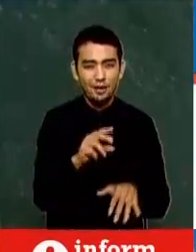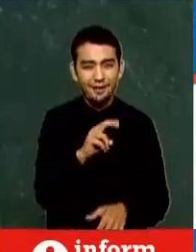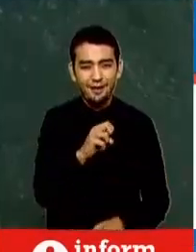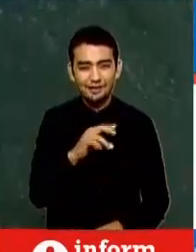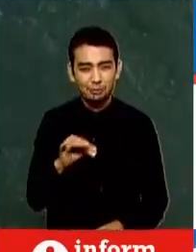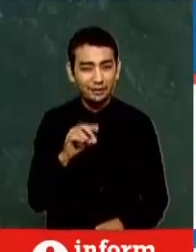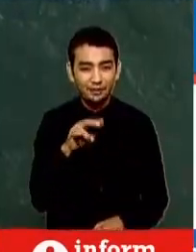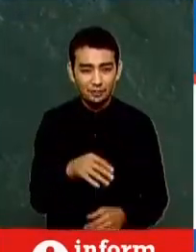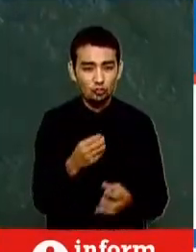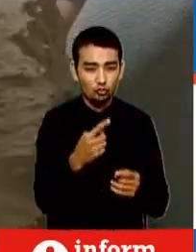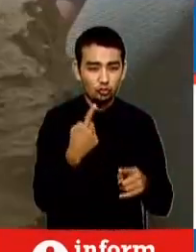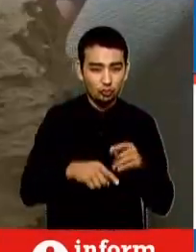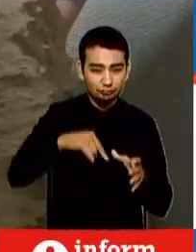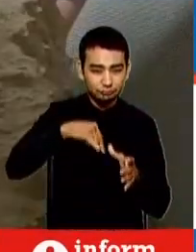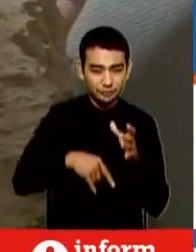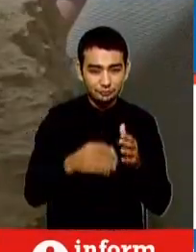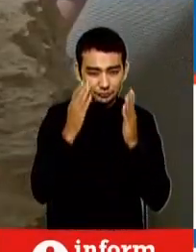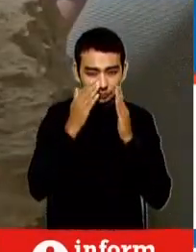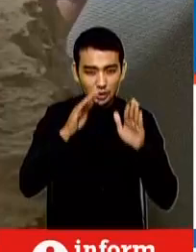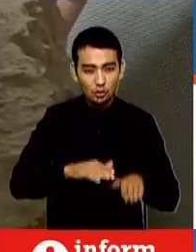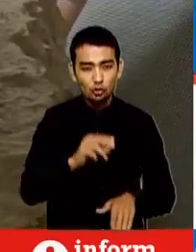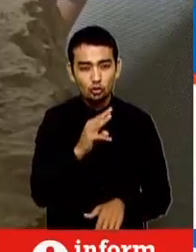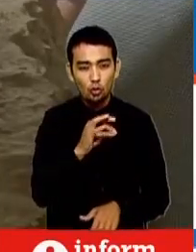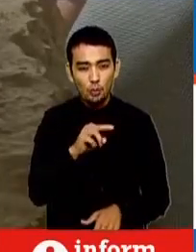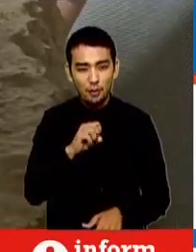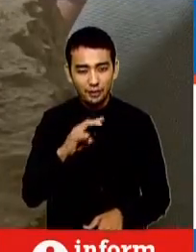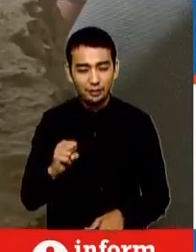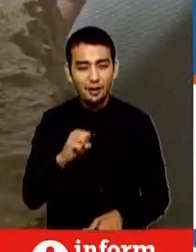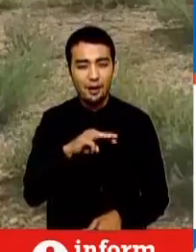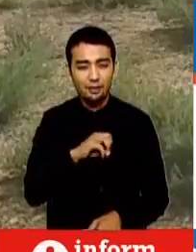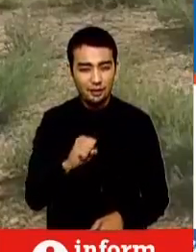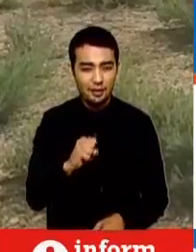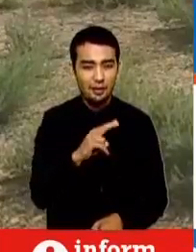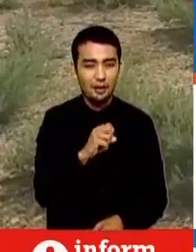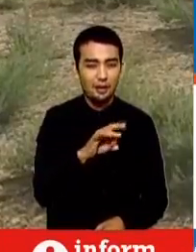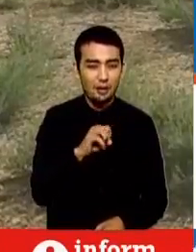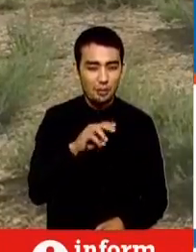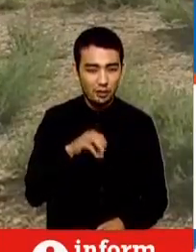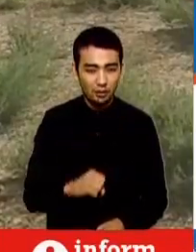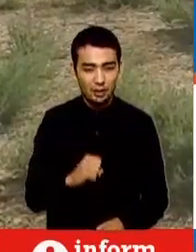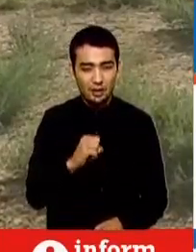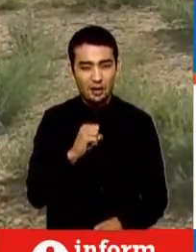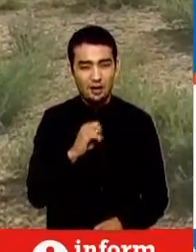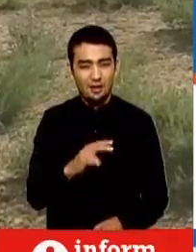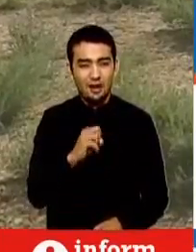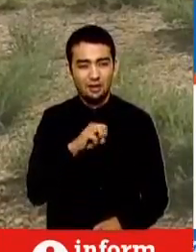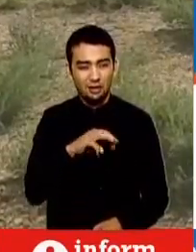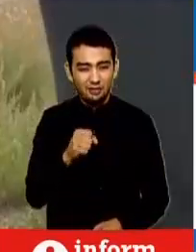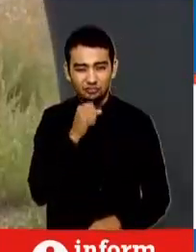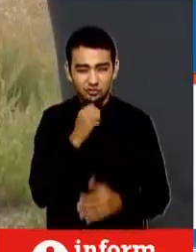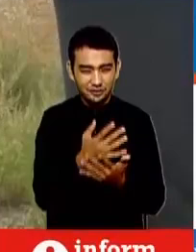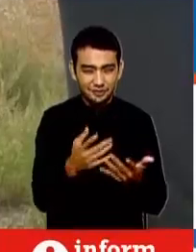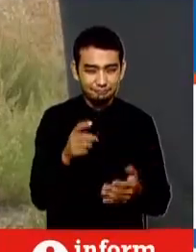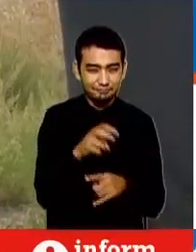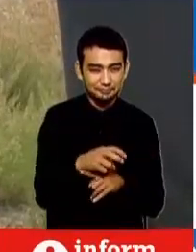Излюбленными объектами стали подземные мечети Шопаната, Бекената, Караманата, горы Айракте, Шоманай. В святые места люди приходят с